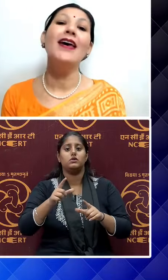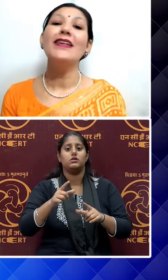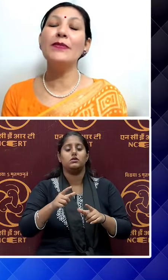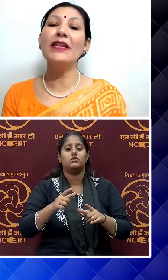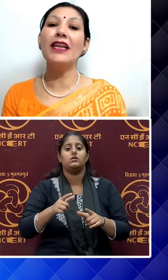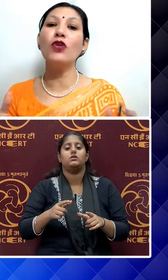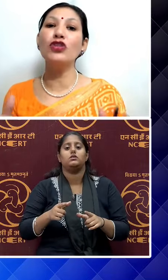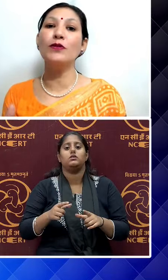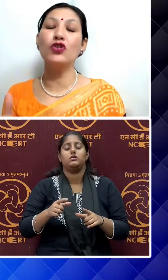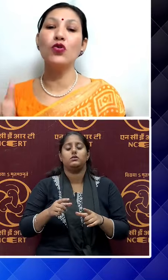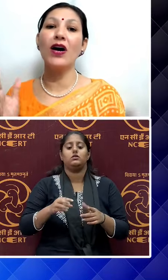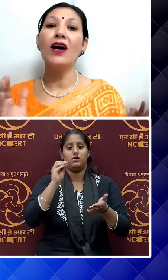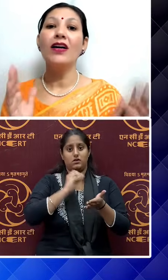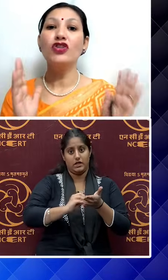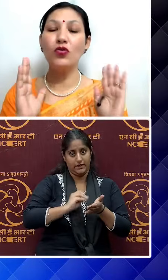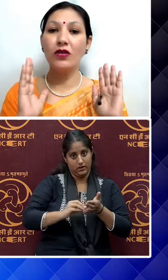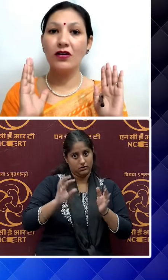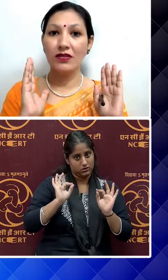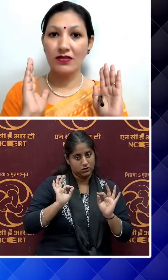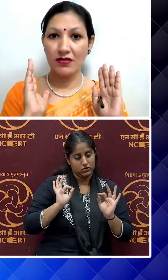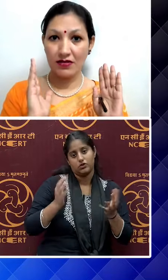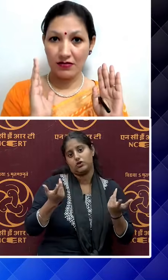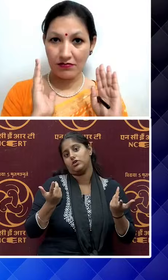है. सिमिलरली कुछ बच्चों का जो